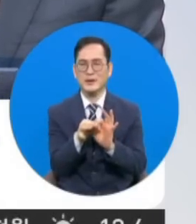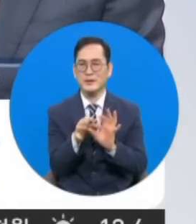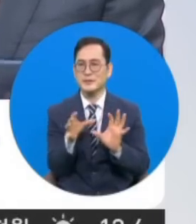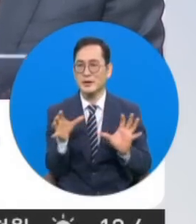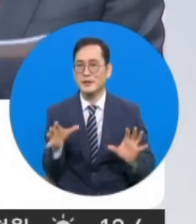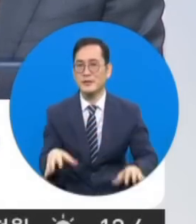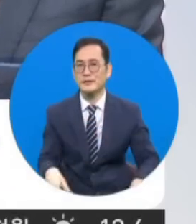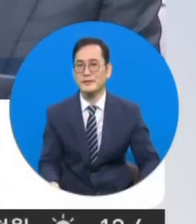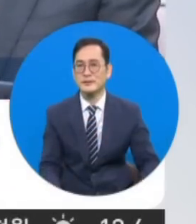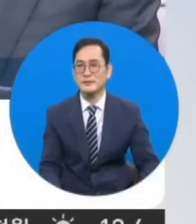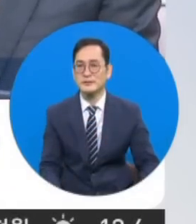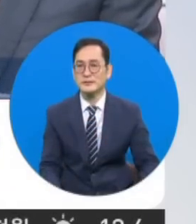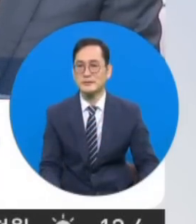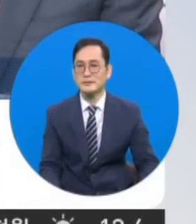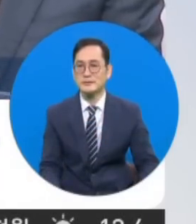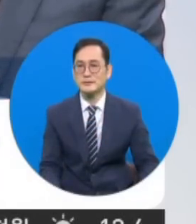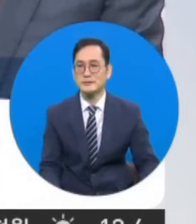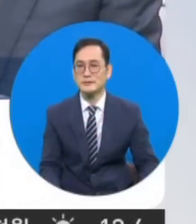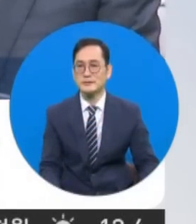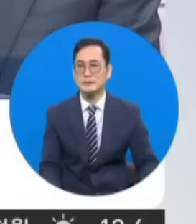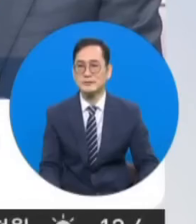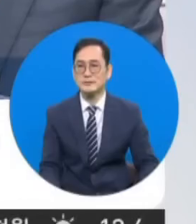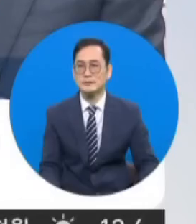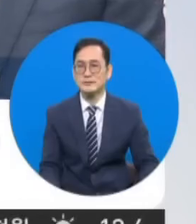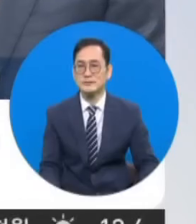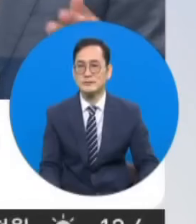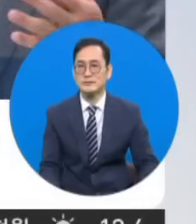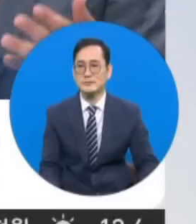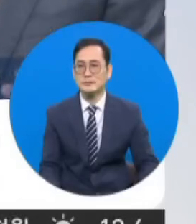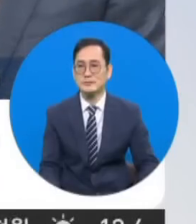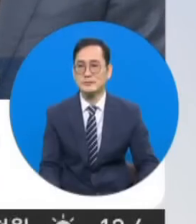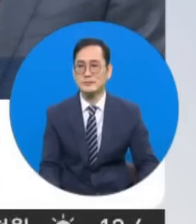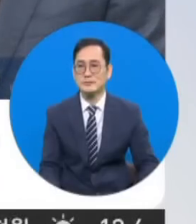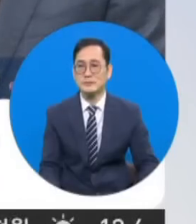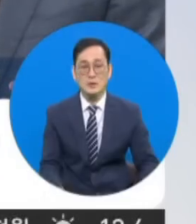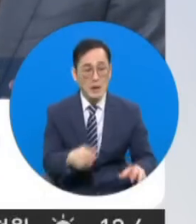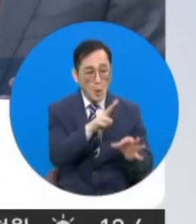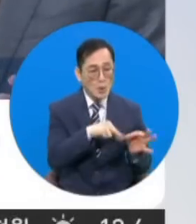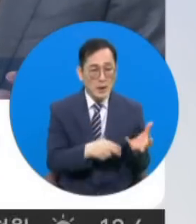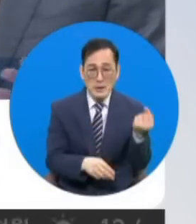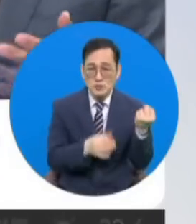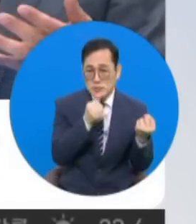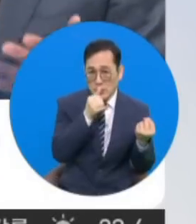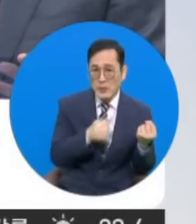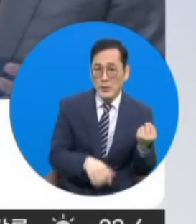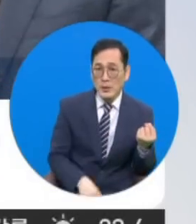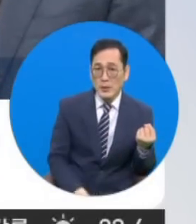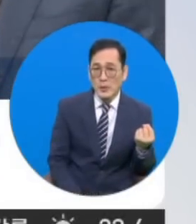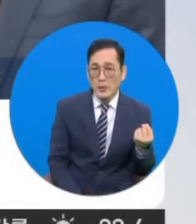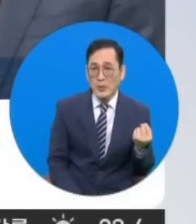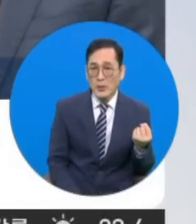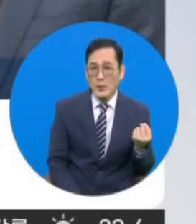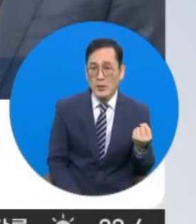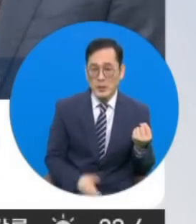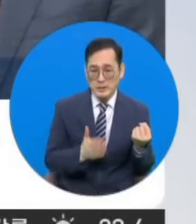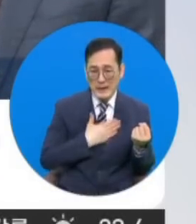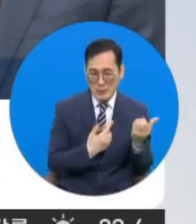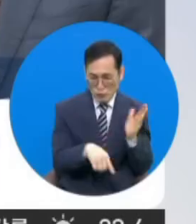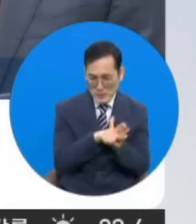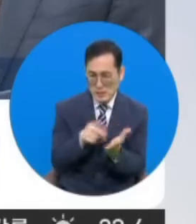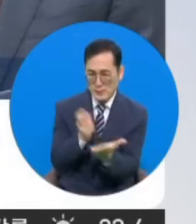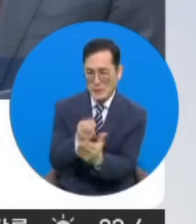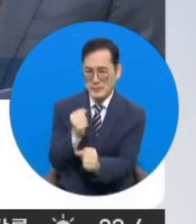되어 있습니다 그런데 이제 김남국 의원이 비판을 받는 것은 자기가 그걸 가지고 있으면서 어 자기 스스로를 위해서 이제